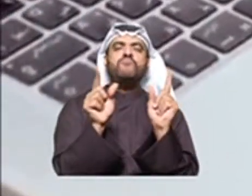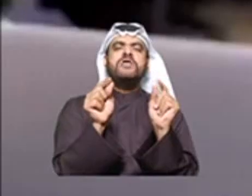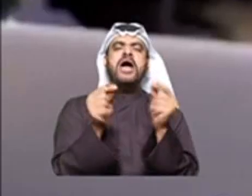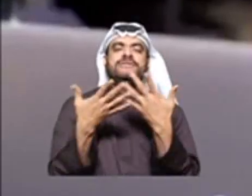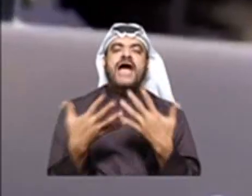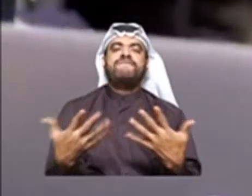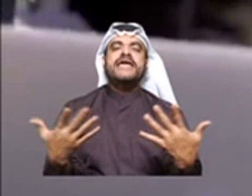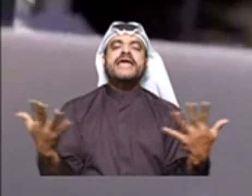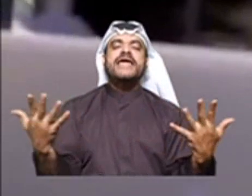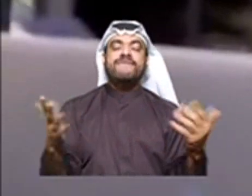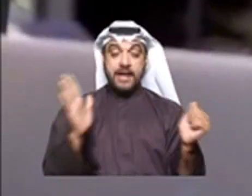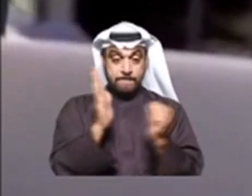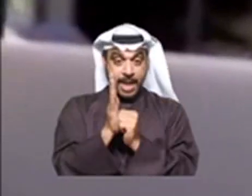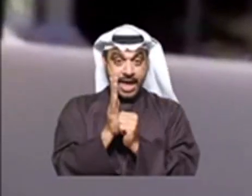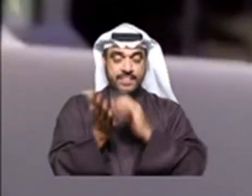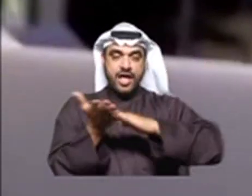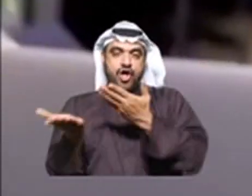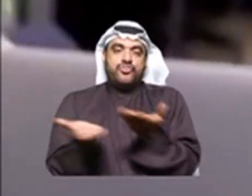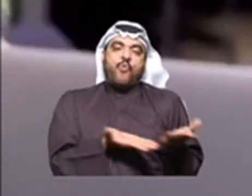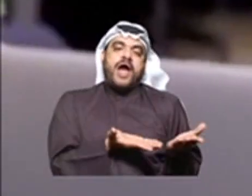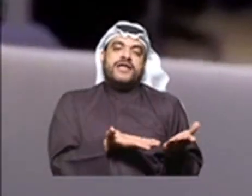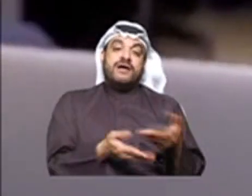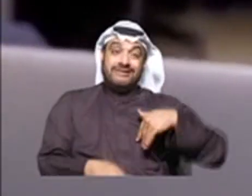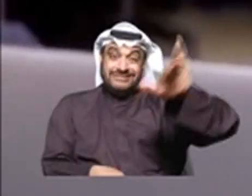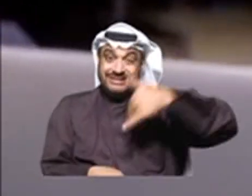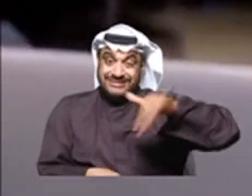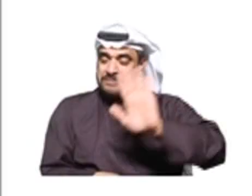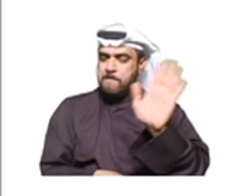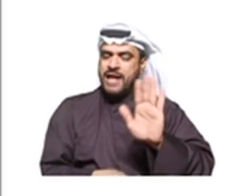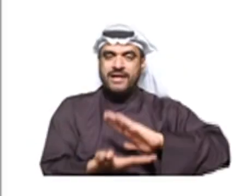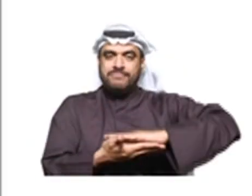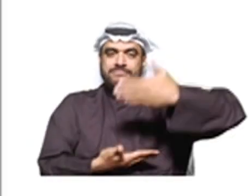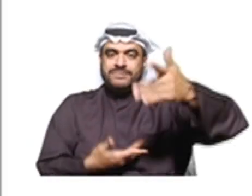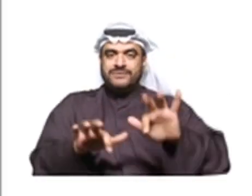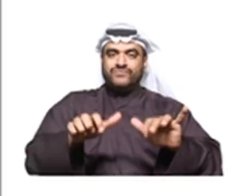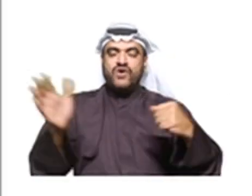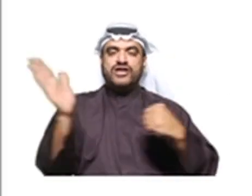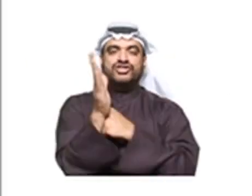في أي مكان، في البيت، في الديوانية، من غير ما تلتزم بساعة محددة للتقديم.